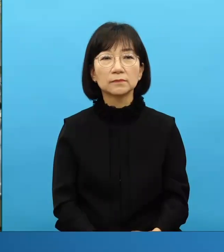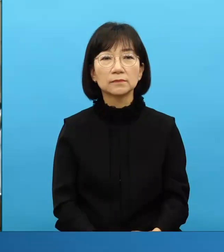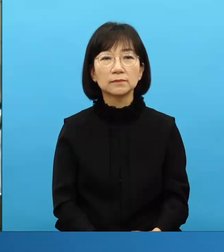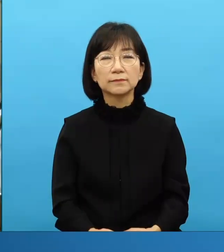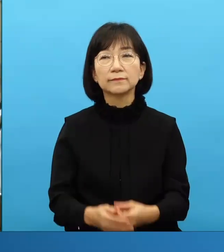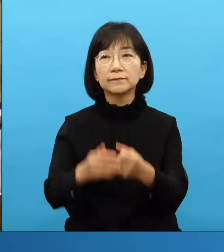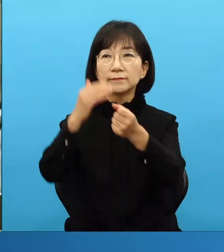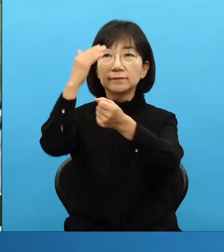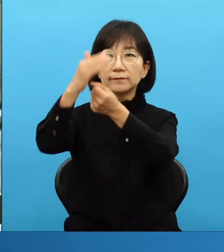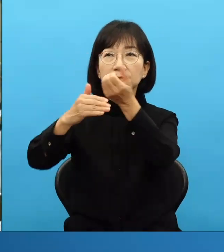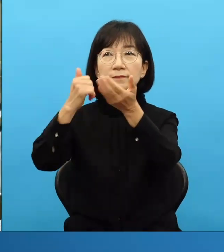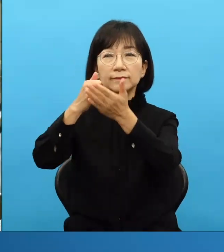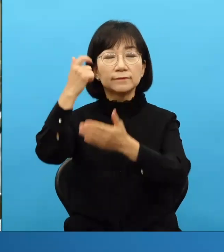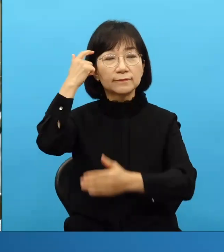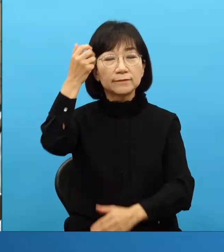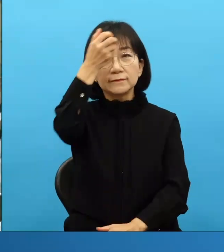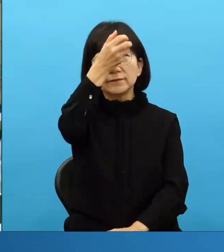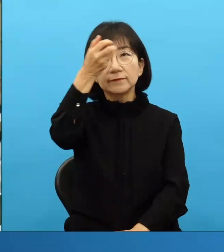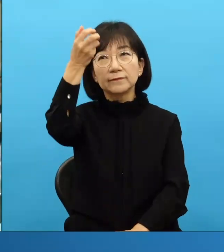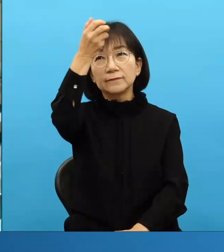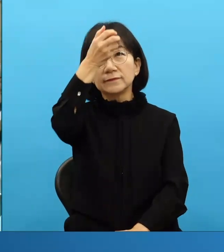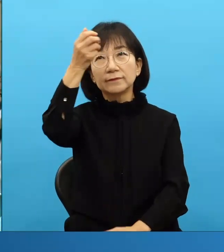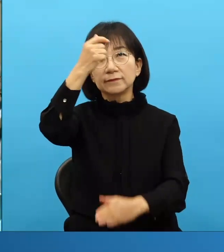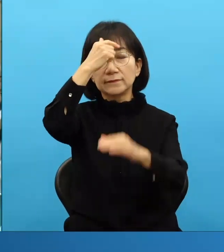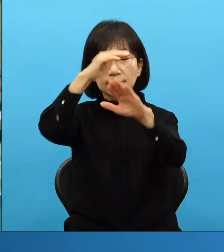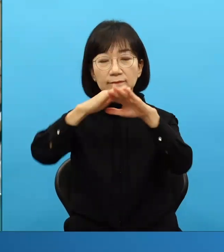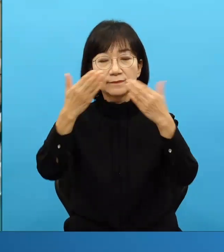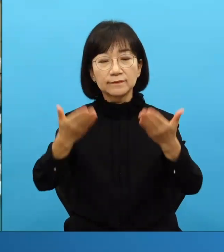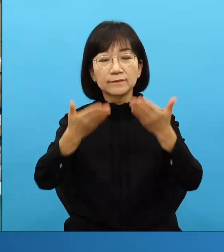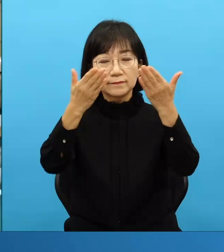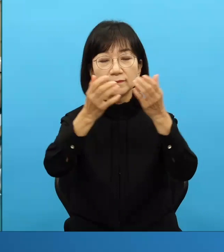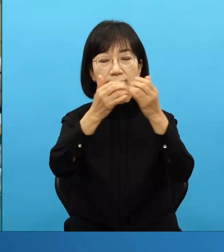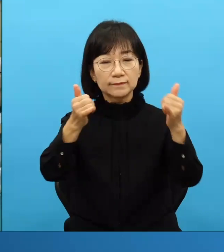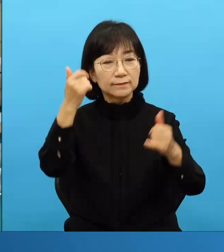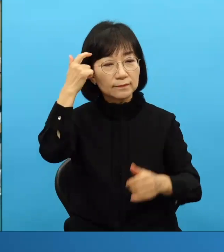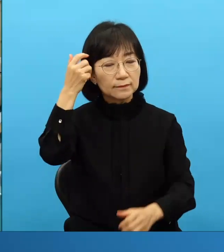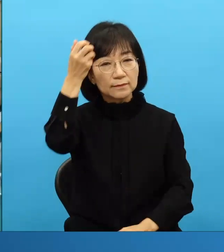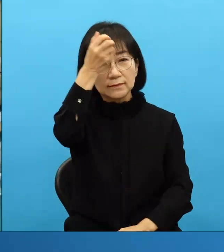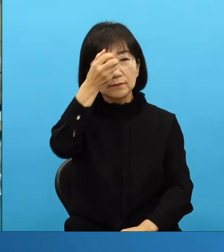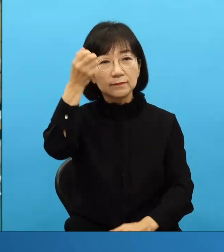하나님은 영이시니 예배자가 영과 진리로 예배할지니라.